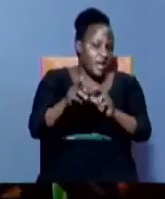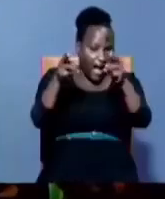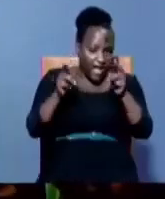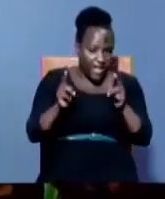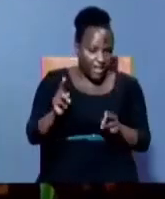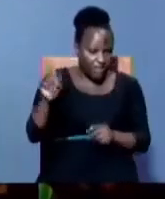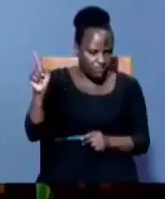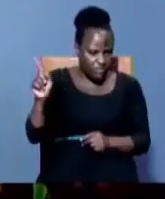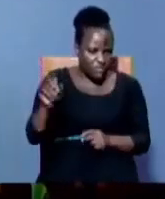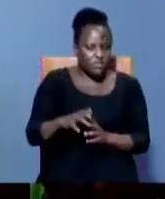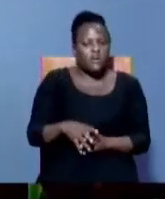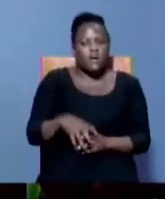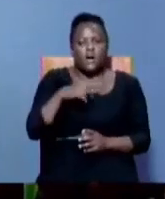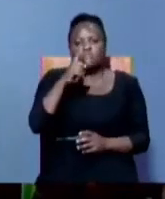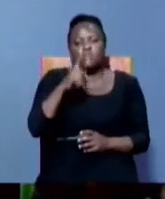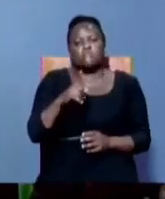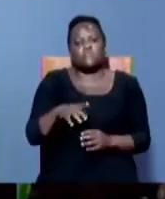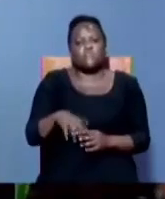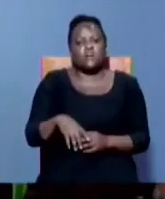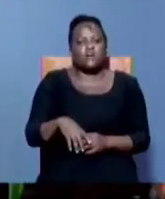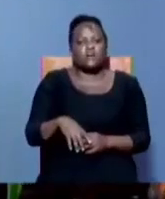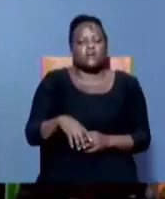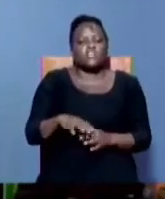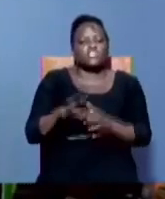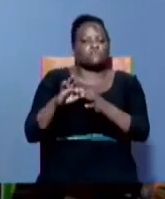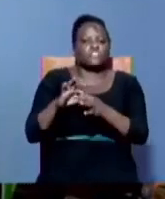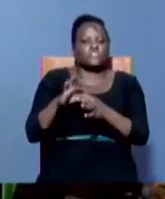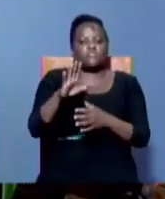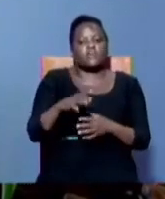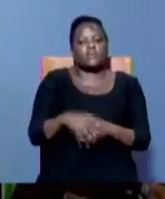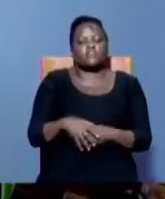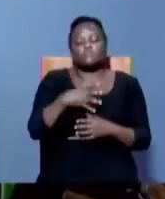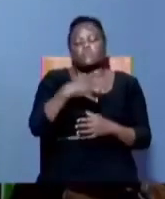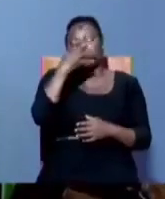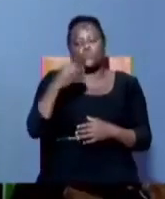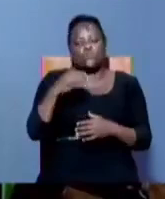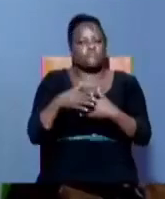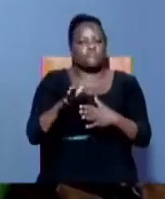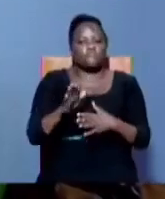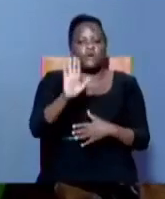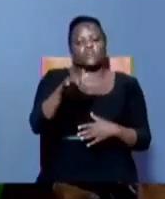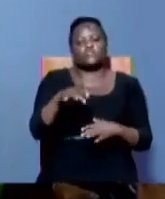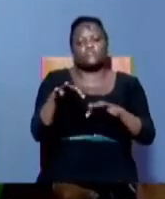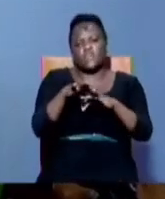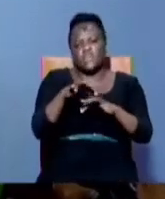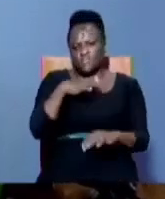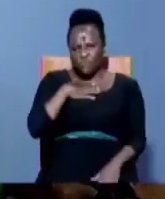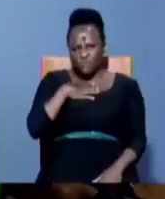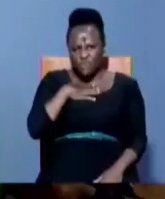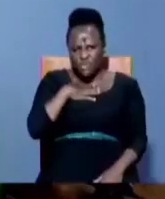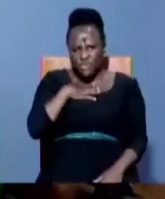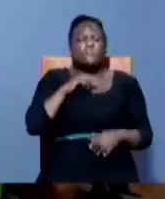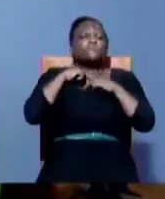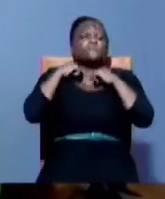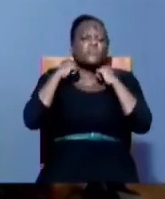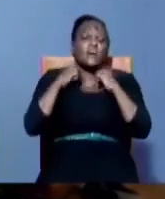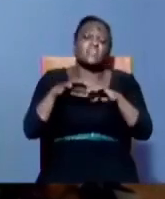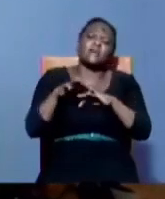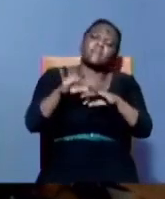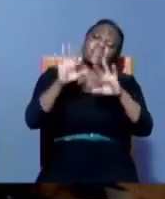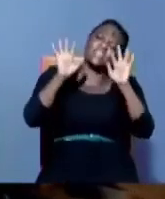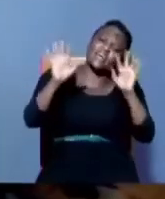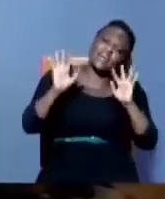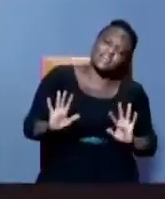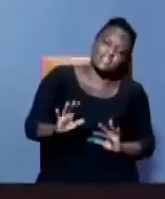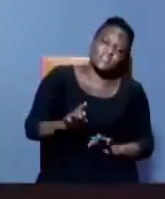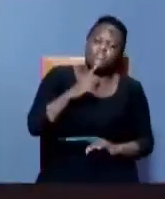ambaye aliambiwa kuambia muumini wake, anasema, "Oh, unajua Roho amenifunulia, wewe ndio mke wangu." Na huyo mchungaji ana mke, na huyo mke